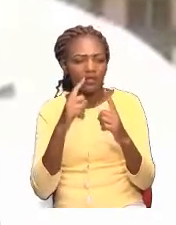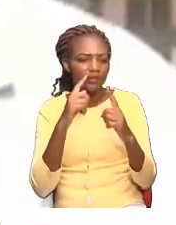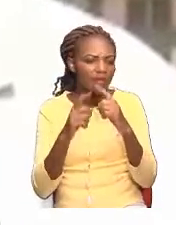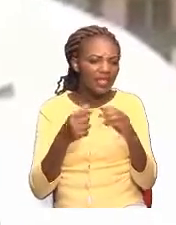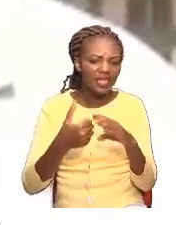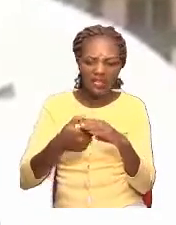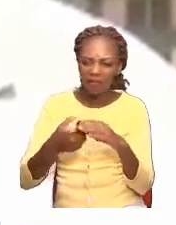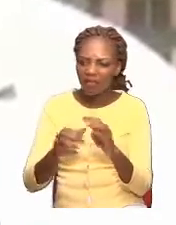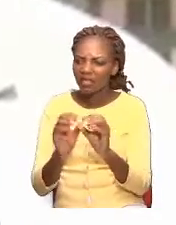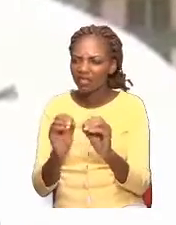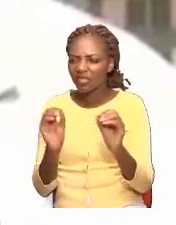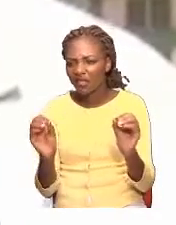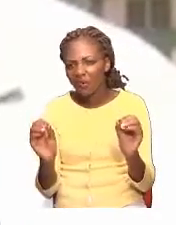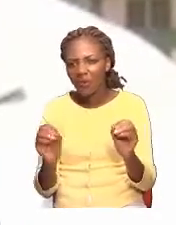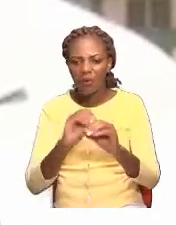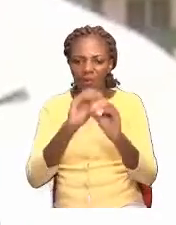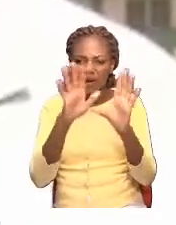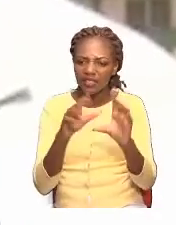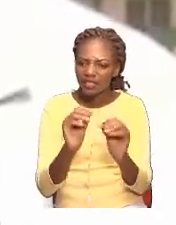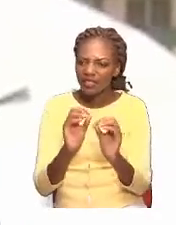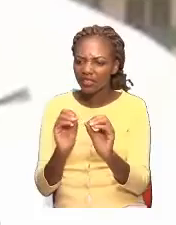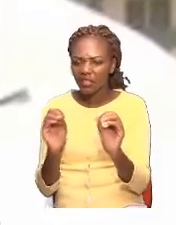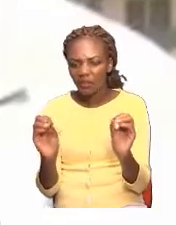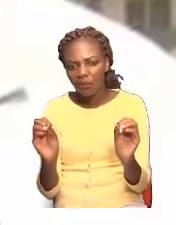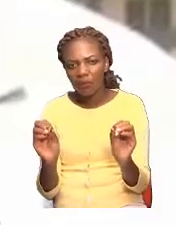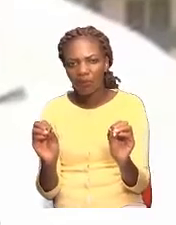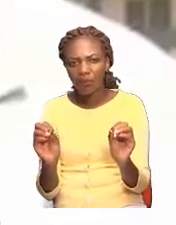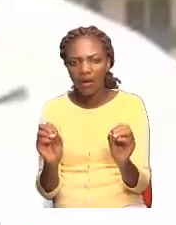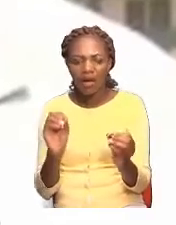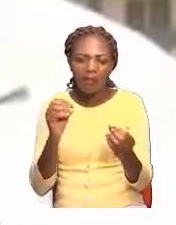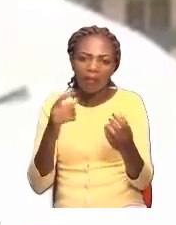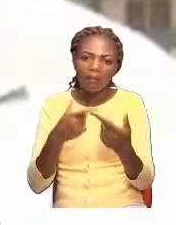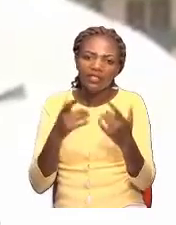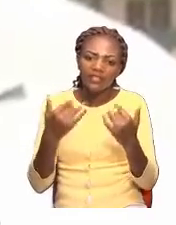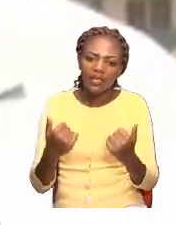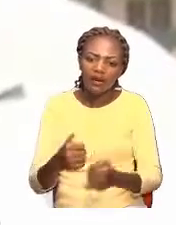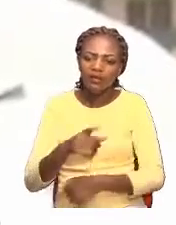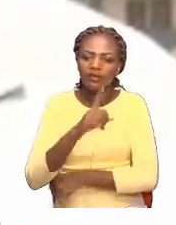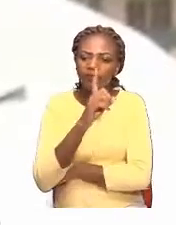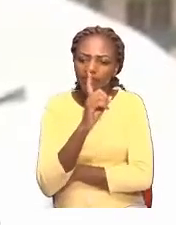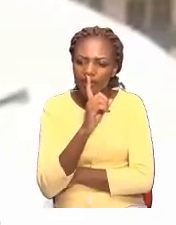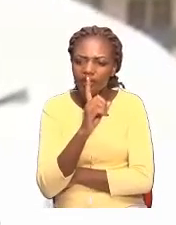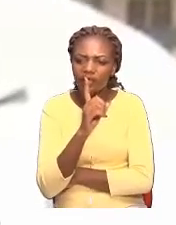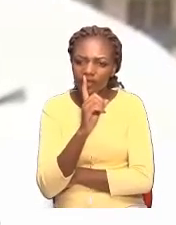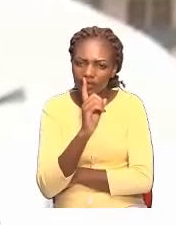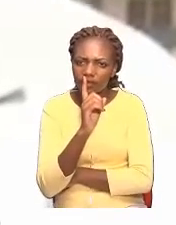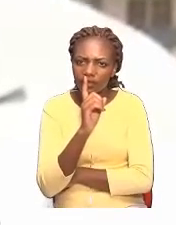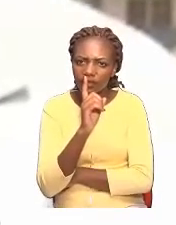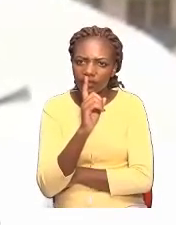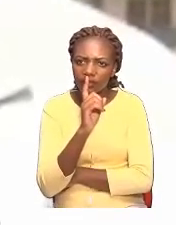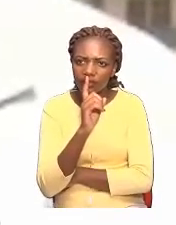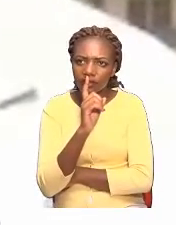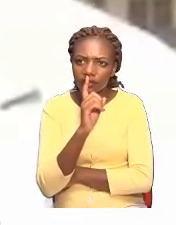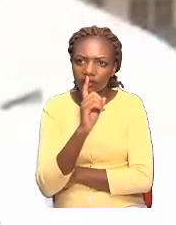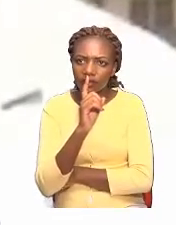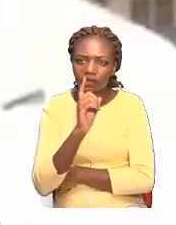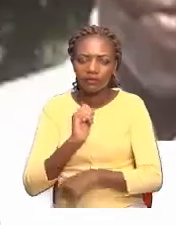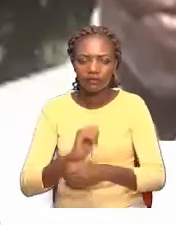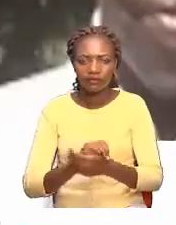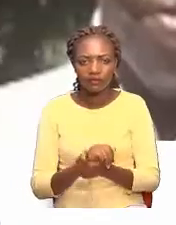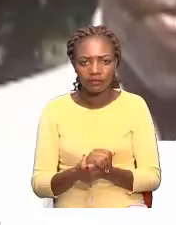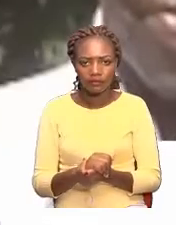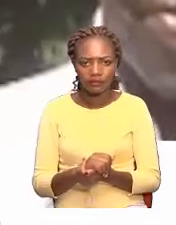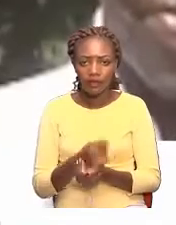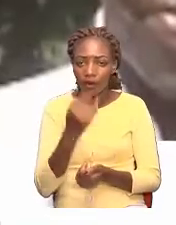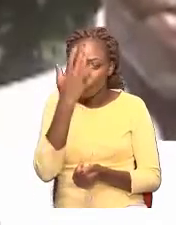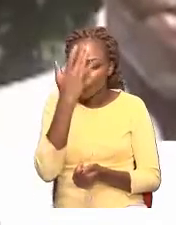Pets hakuna Nini Ki Hi yote Na Sa hii ananyama na saa hii ananyamaza Kama kuna mahindi Marawa